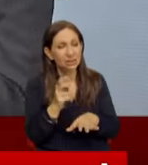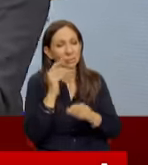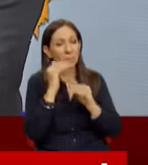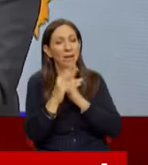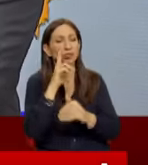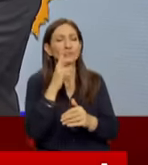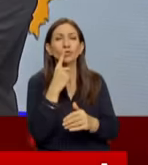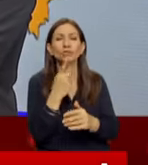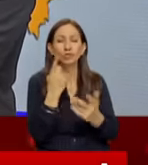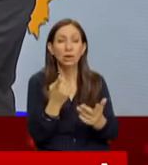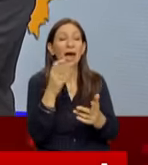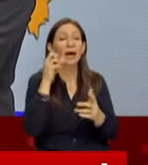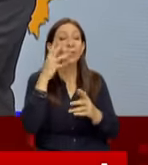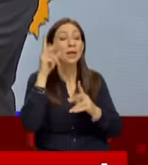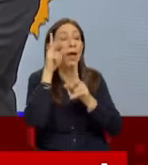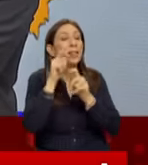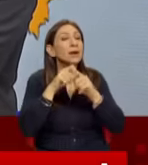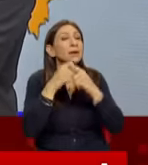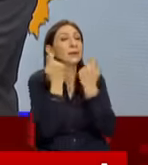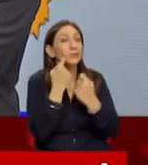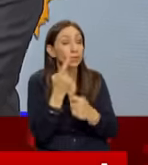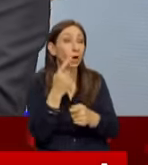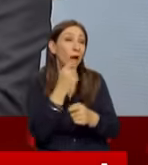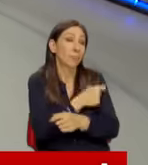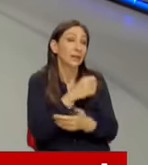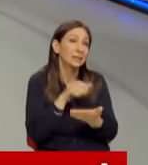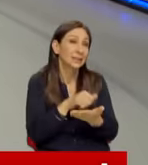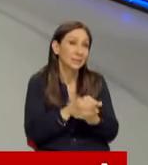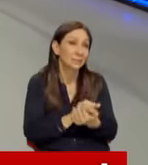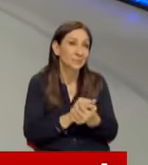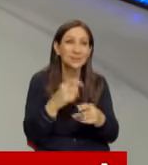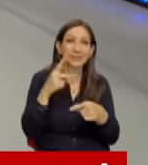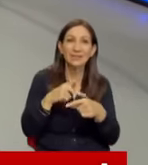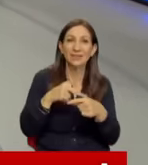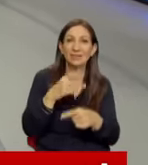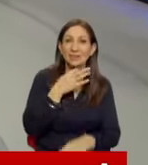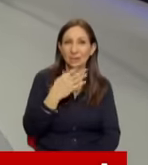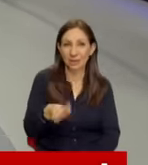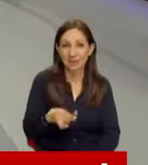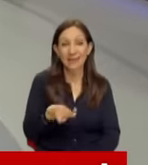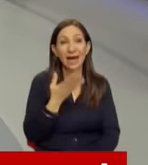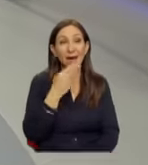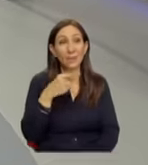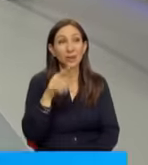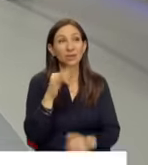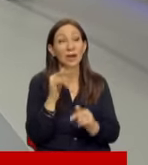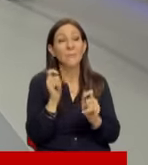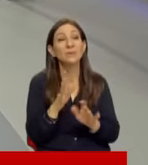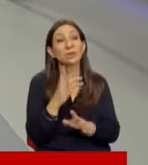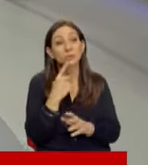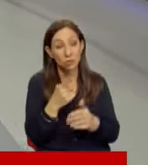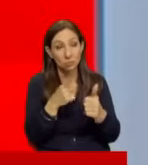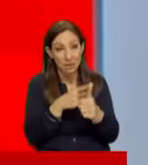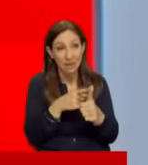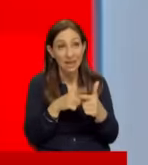söyledi ve Erdoğan hayal kırıklığına uğradı diyor Alman Bild gazetesi. Zafer Söken teşekkürler. Şimdi emekli şaka yapmayacağını